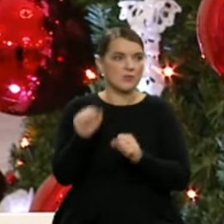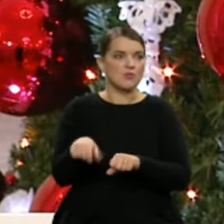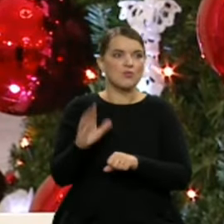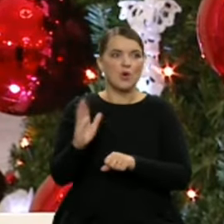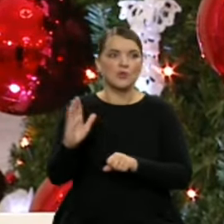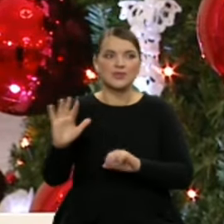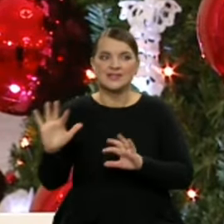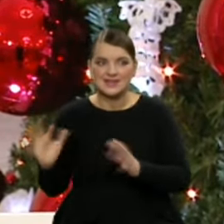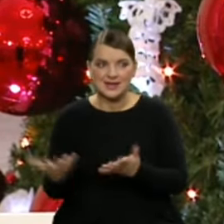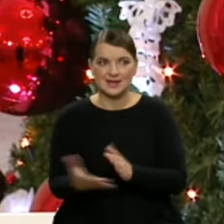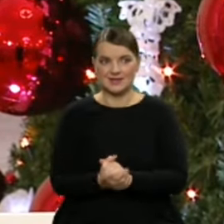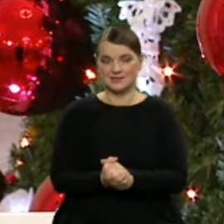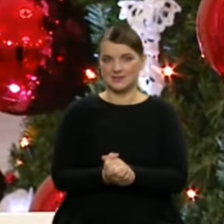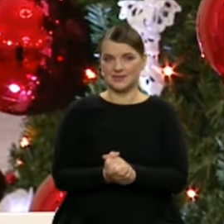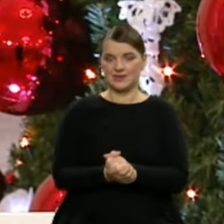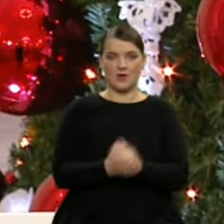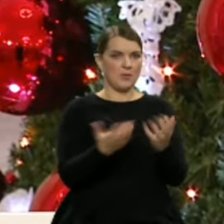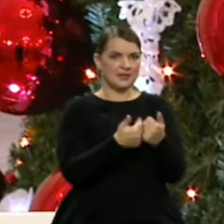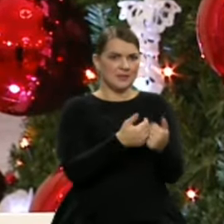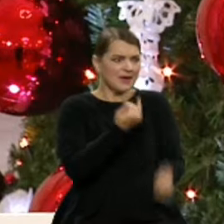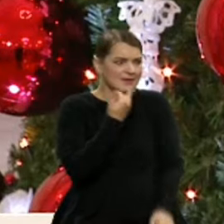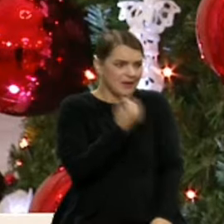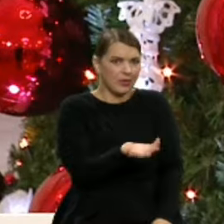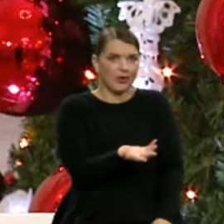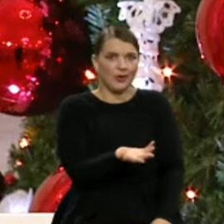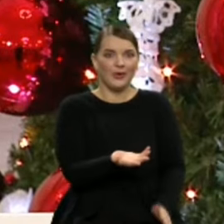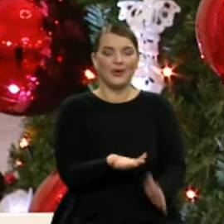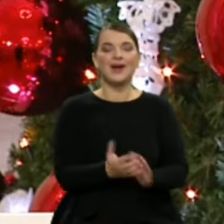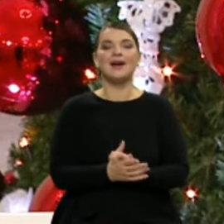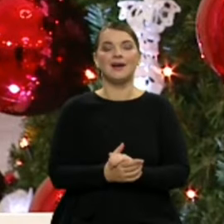tai iškiausia, kas gali būti, atrodo.